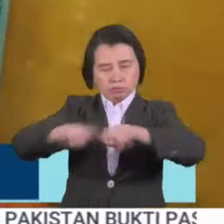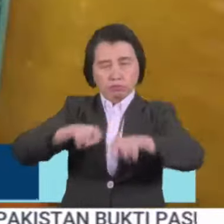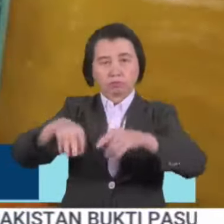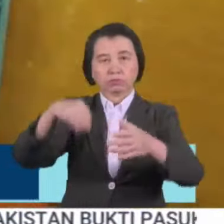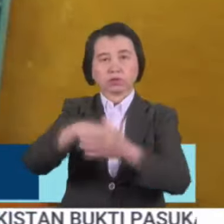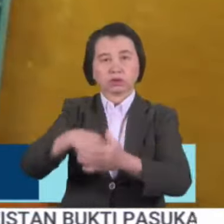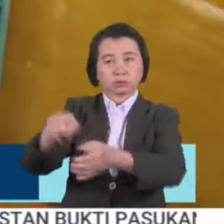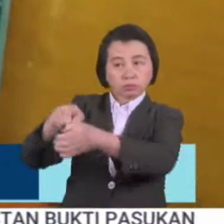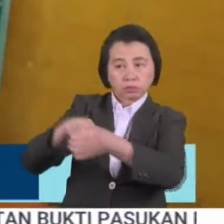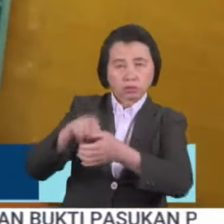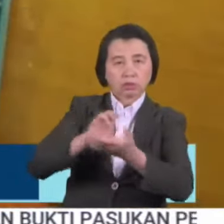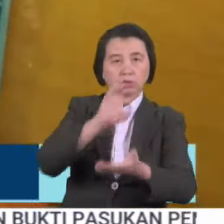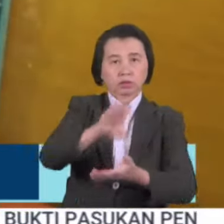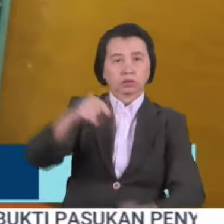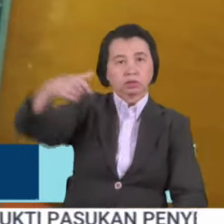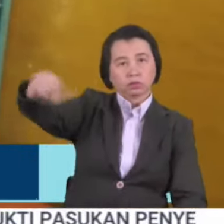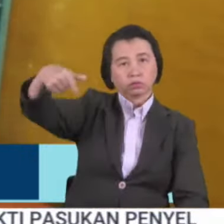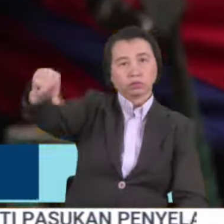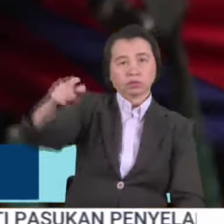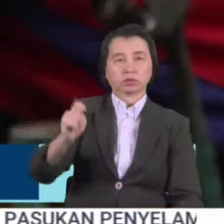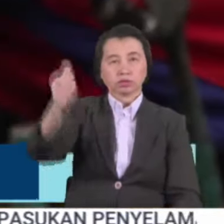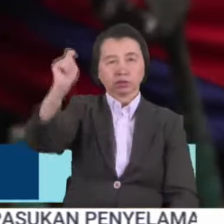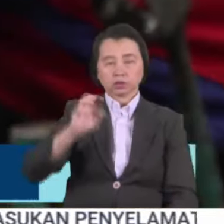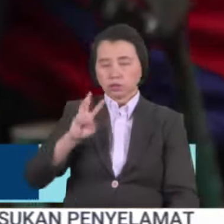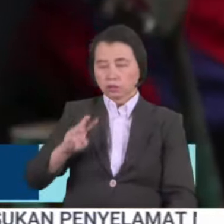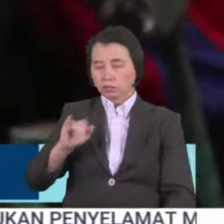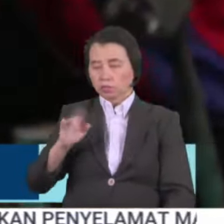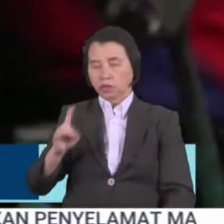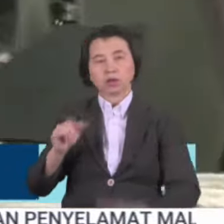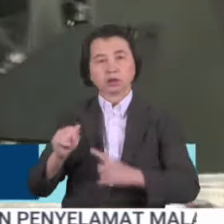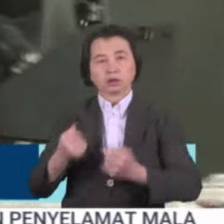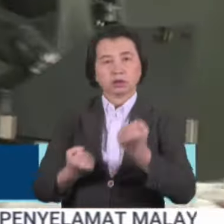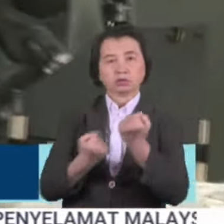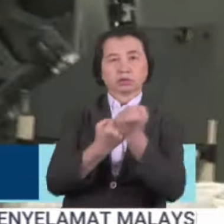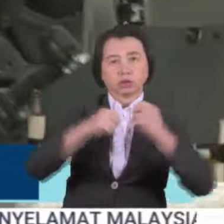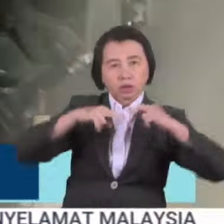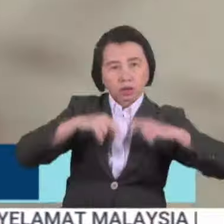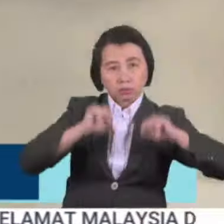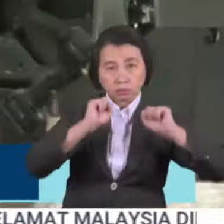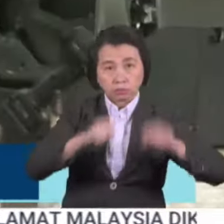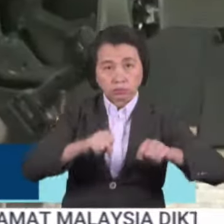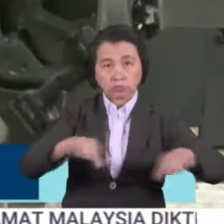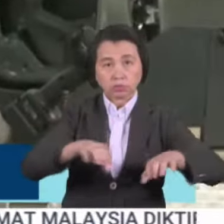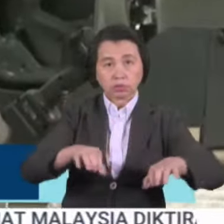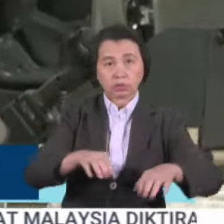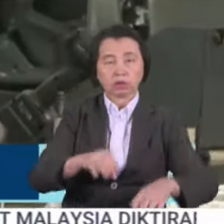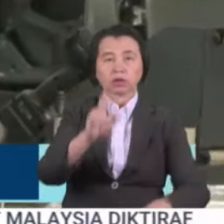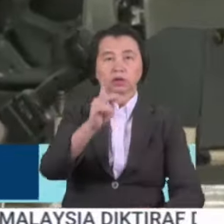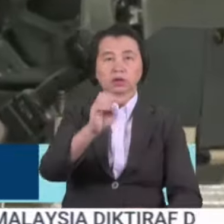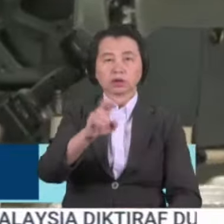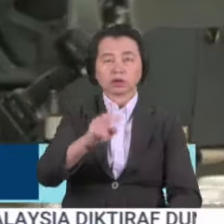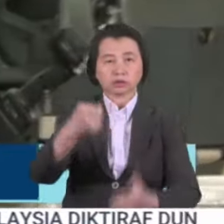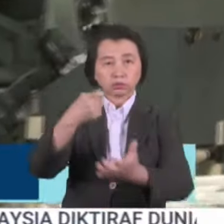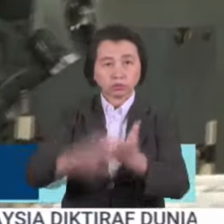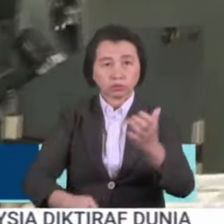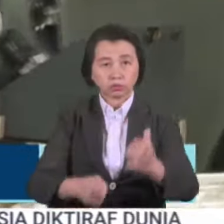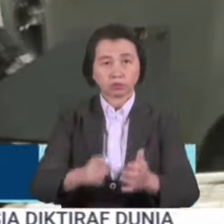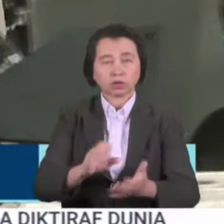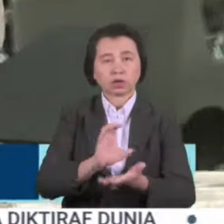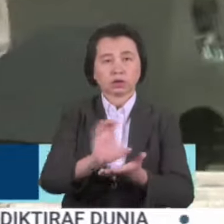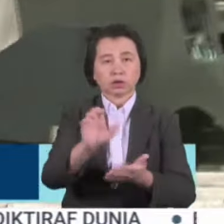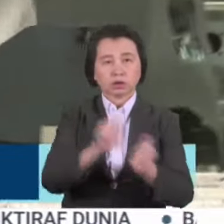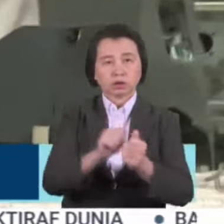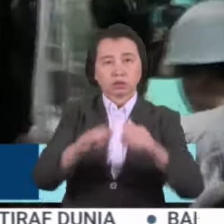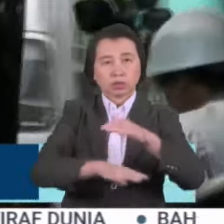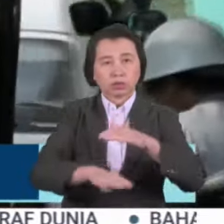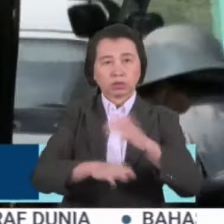saing dalam menarik pelaburan berkualiti tinggi. MAIDA turut sokong cadangan kaji kebolehan laksanaan kredit cukai pelaburan strategik di